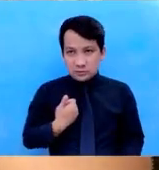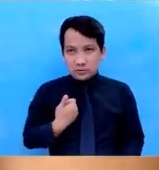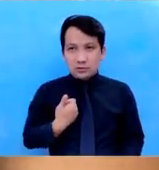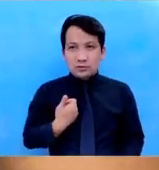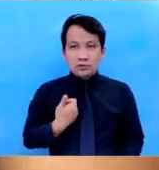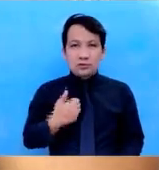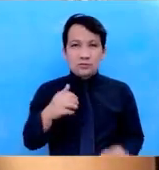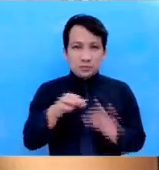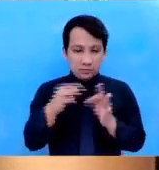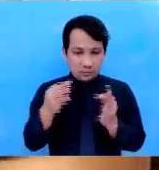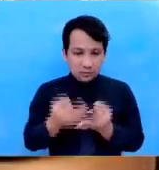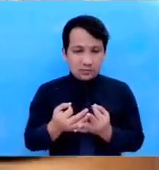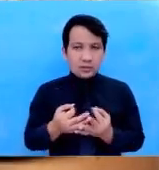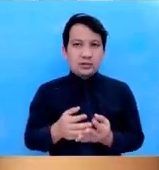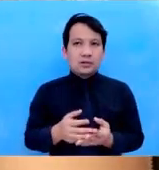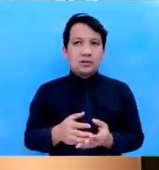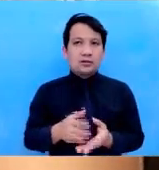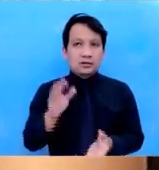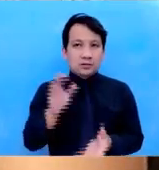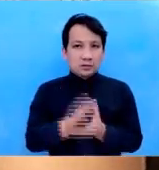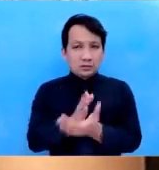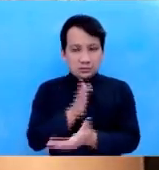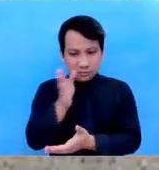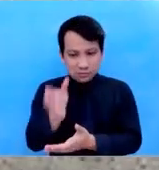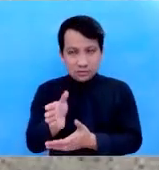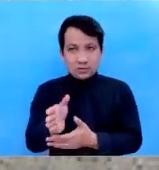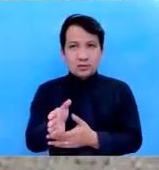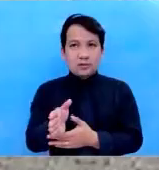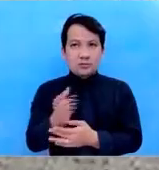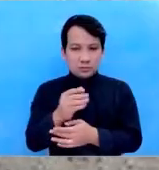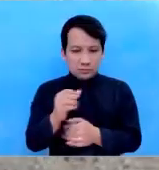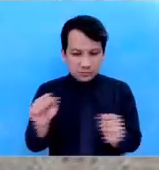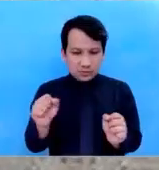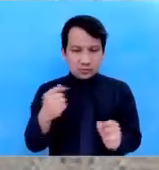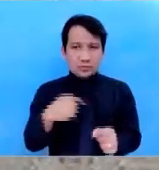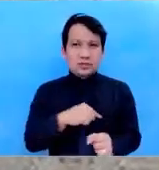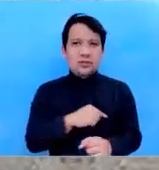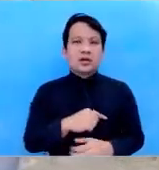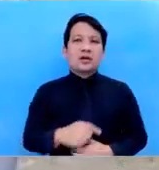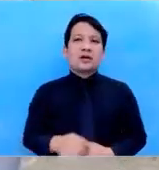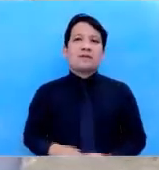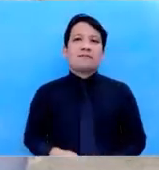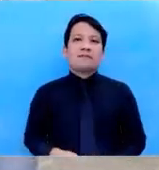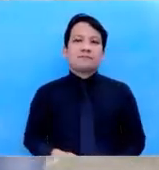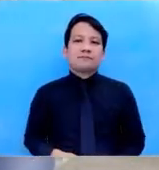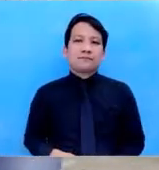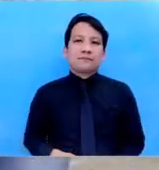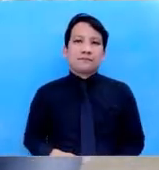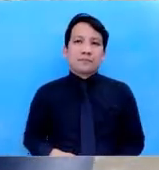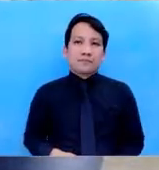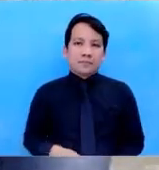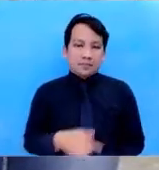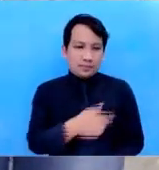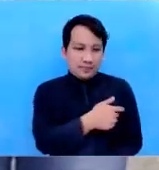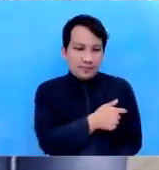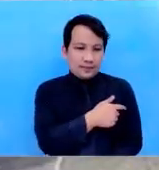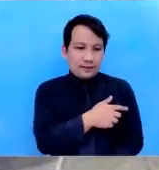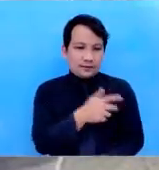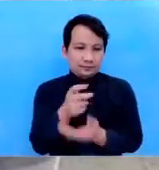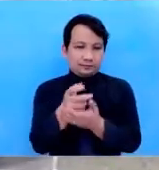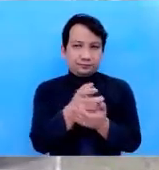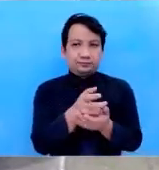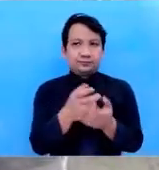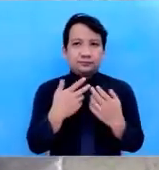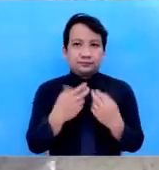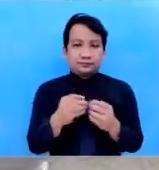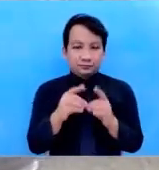ko. Pagka nadalaw ako sa biyanan ko, gusto ko yung safe. Kaya nang maglunsad ang bakunahan caravan kontra COVID-19 ng Health Department sa